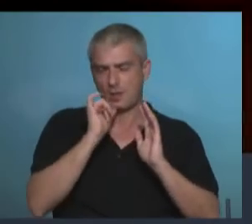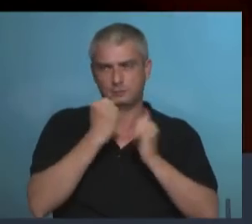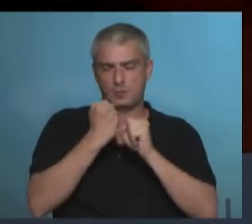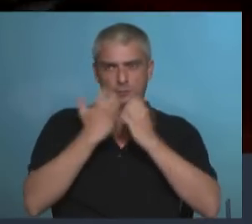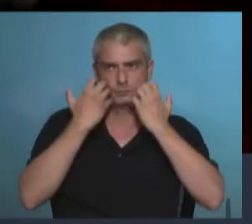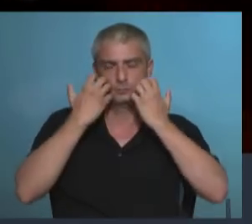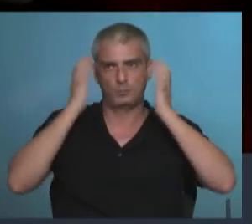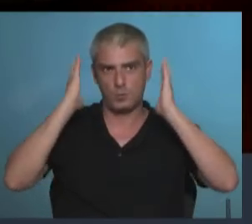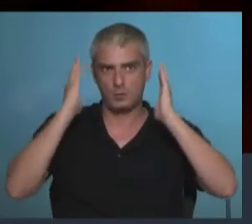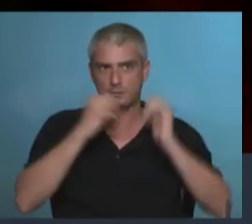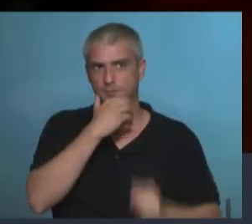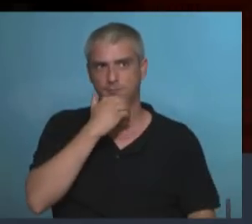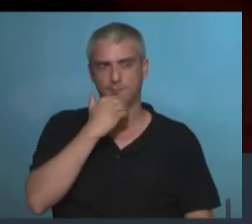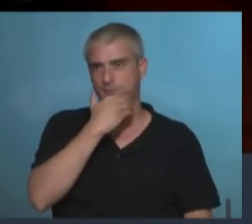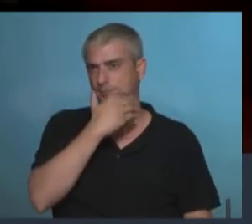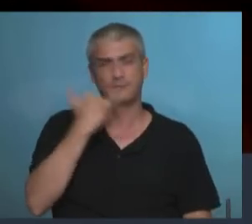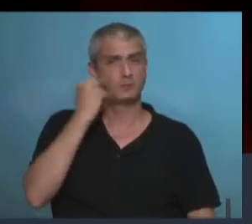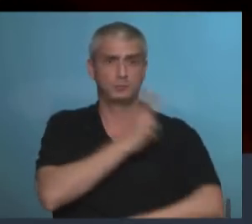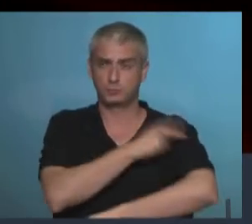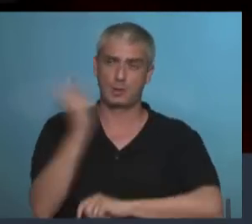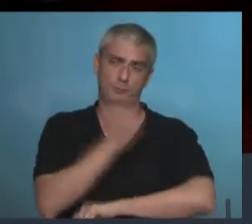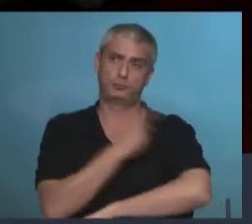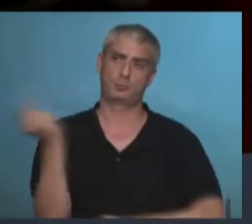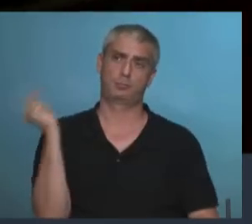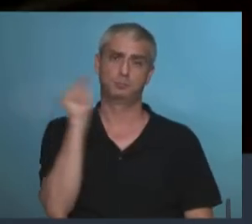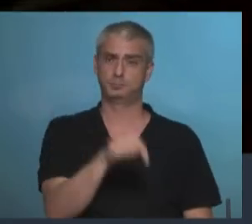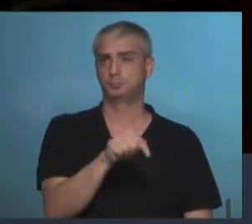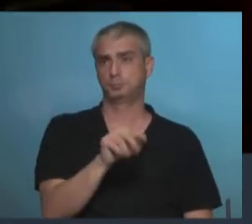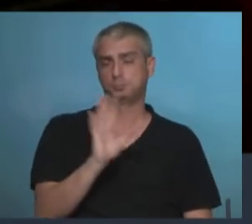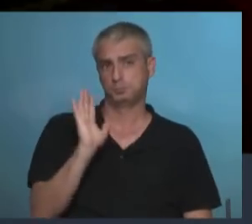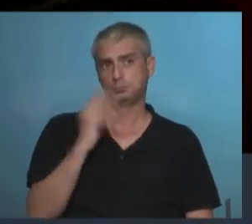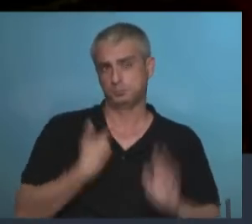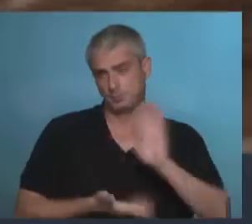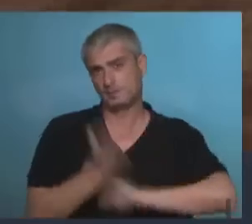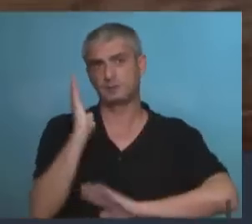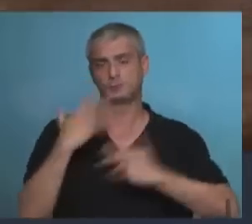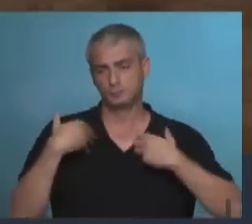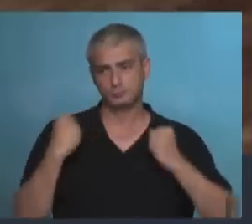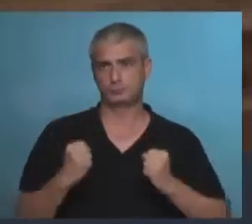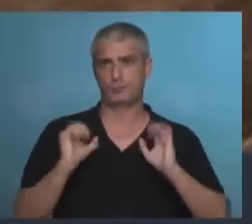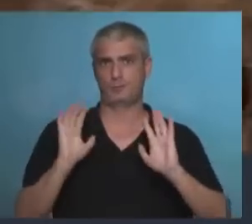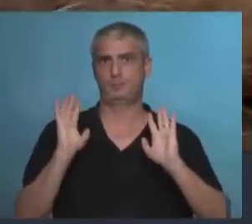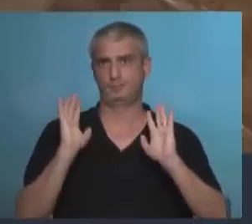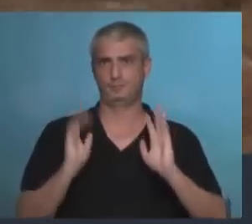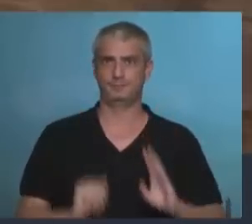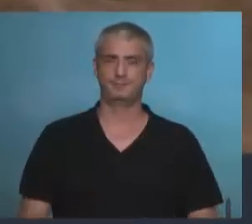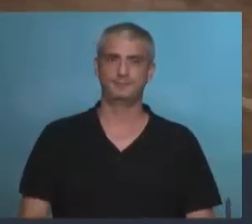כזה סיפור. אז התקשרנו למשטרה, הם הגיעו, ויצאנו. יצאנו בשלום בסוף.